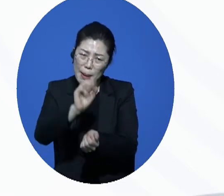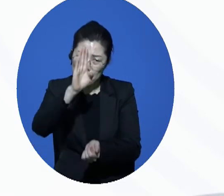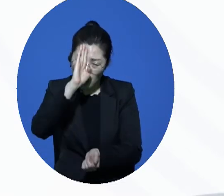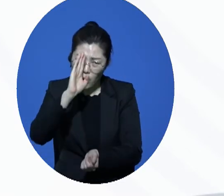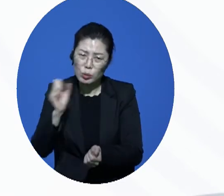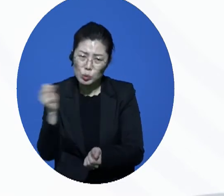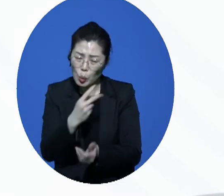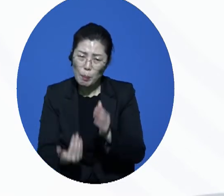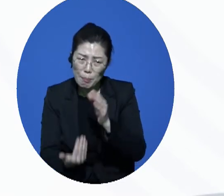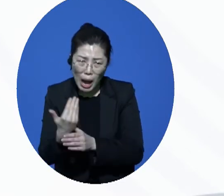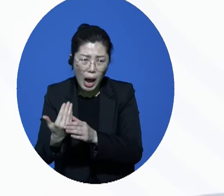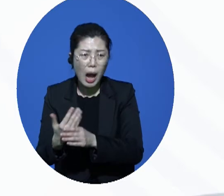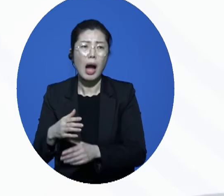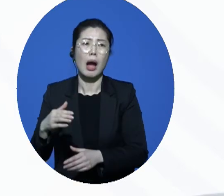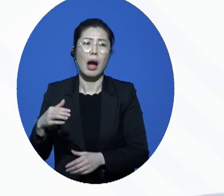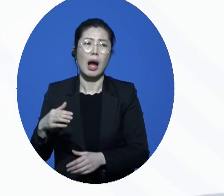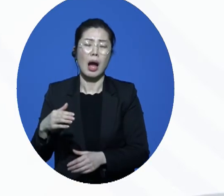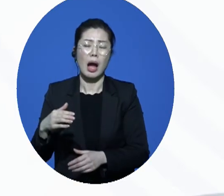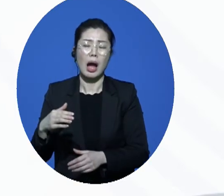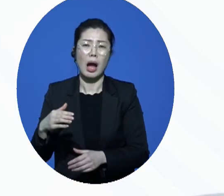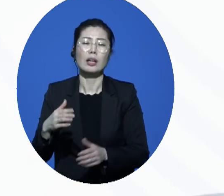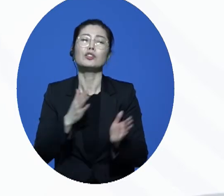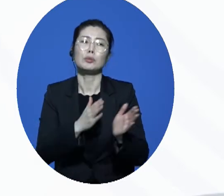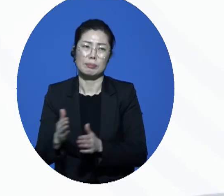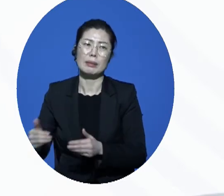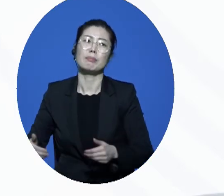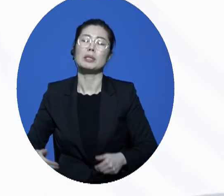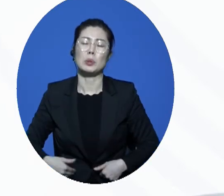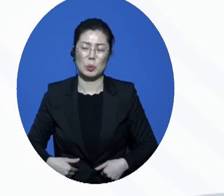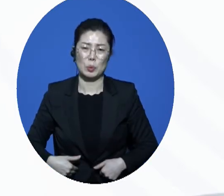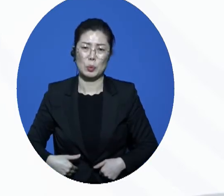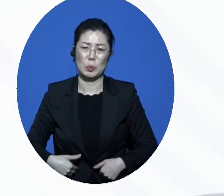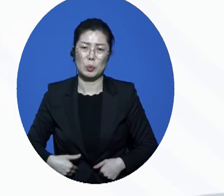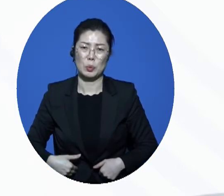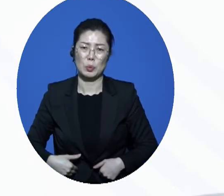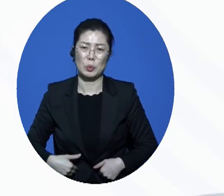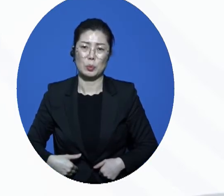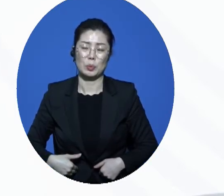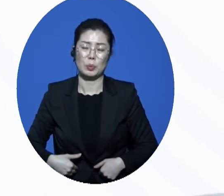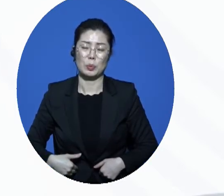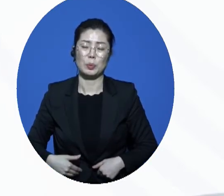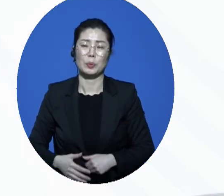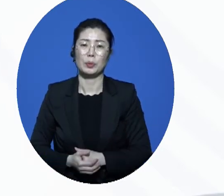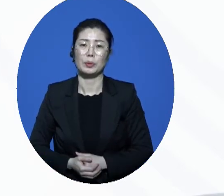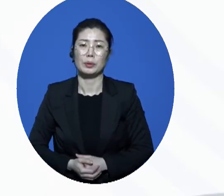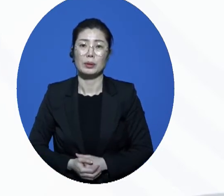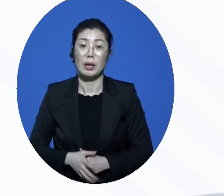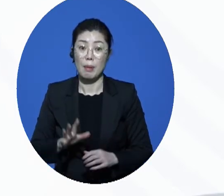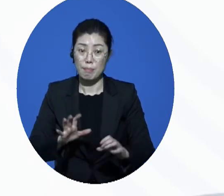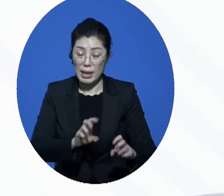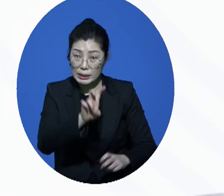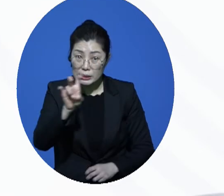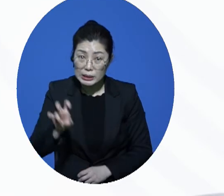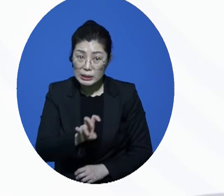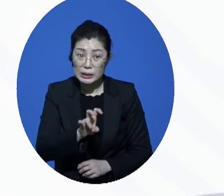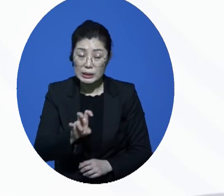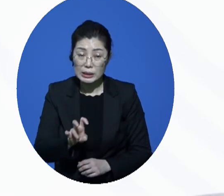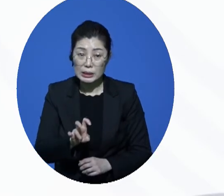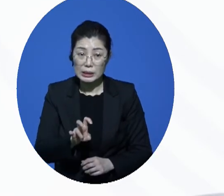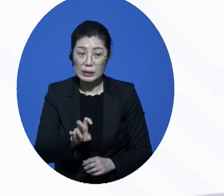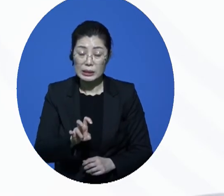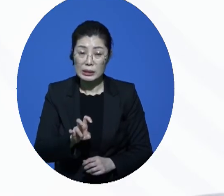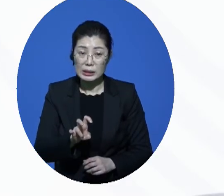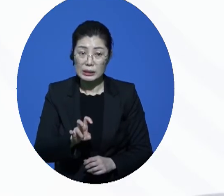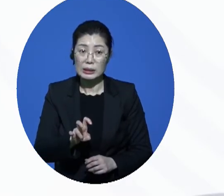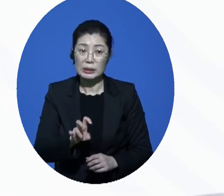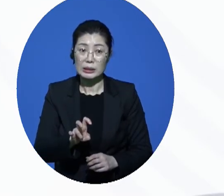관련해 명확하게 문제를 해결하고 가고자 메르스가 종식됐다고 했었던 그